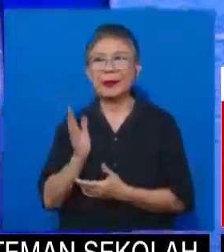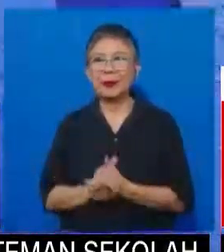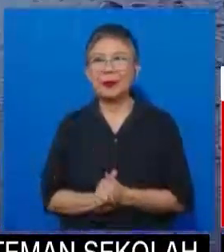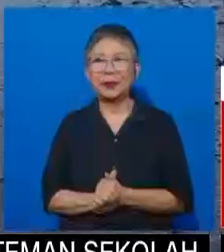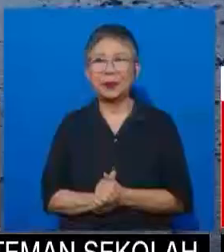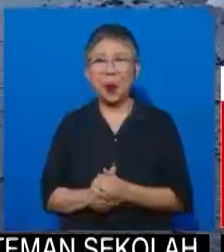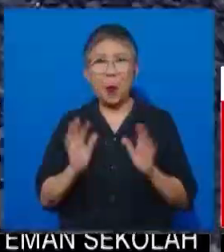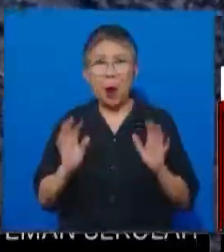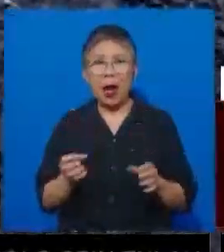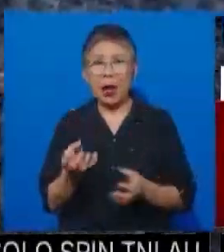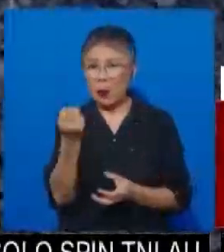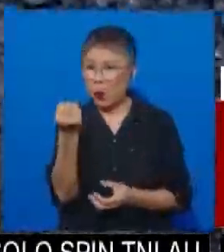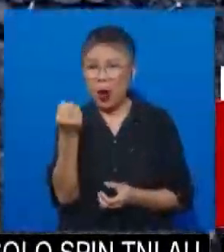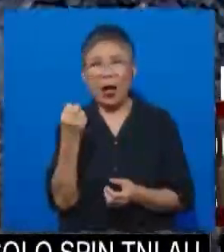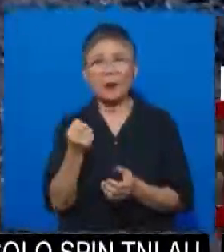Ribuan